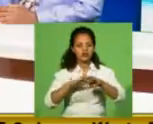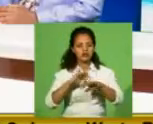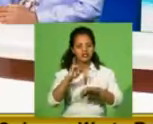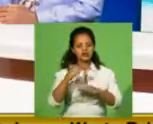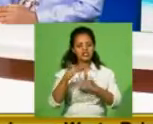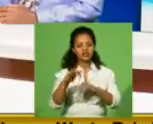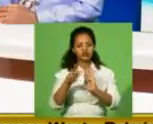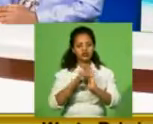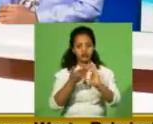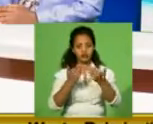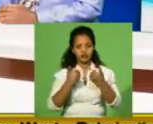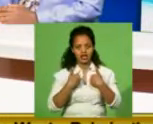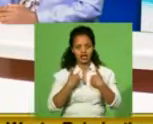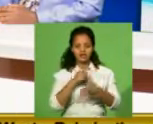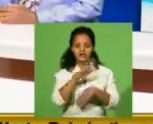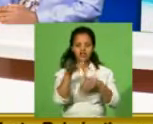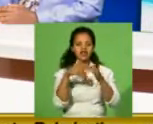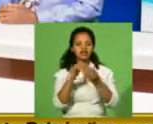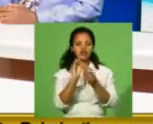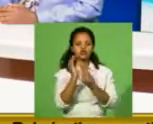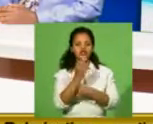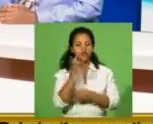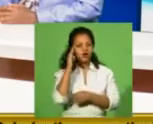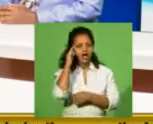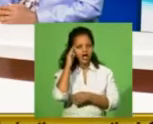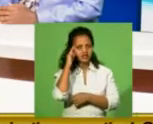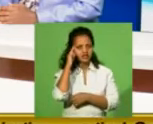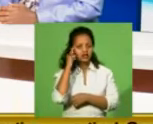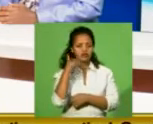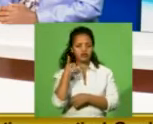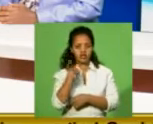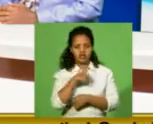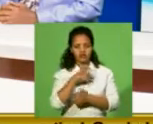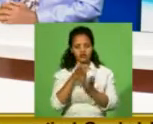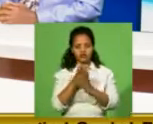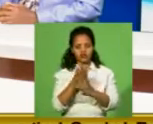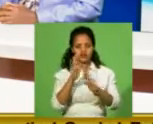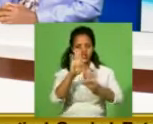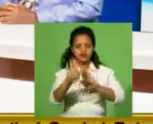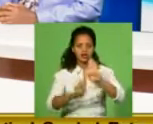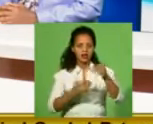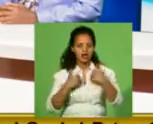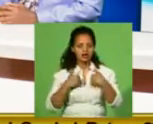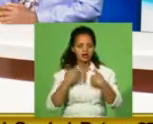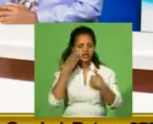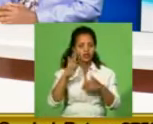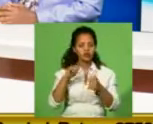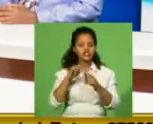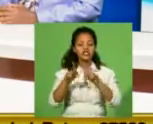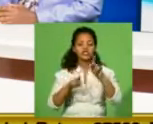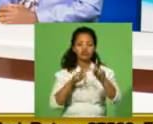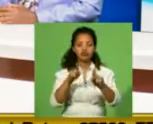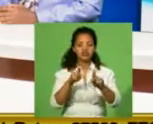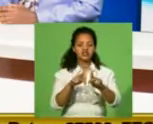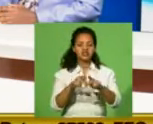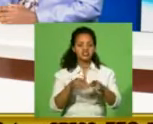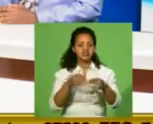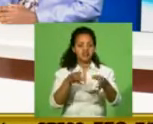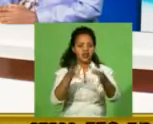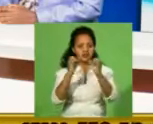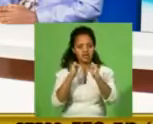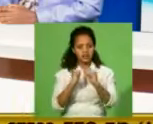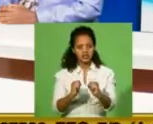አለ። በአጠቃላይ ሁኔታው አሳሳቢ ነው ማለት ነው። በእኛ በኩልም ግምገማ ያለው ሳይታወቅ ወደ ህዝቡ የሄደ ኮሚኒቲ ትራንስሚሽን ሊኖር